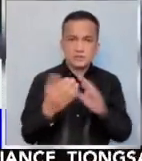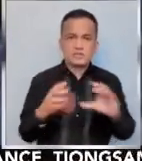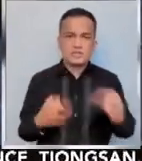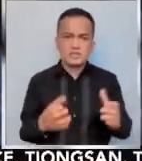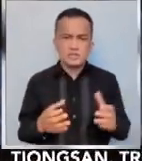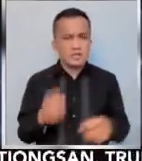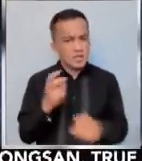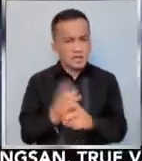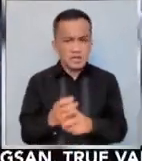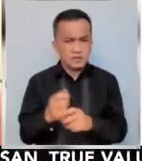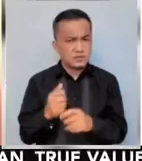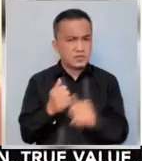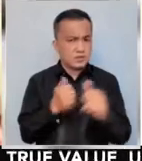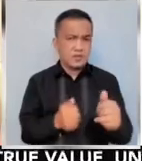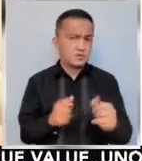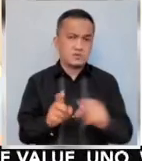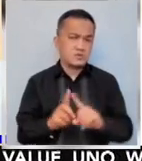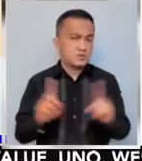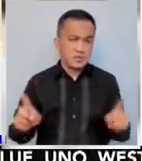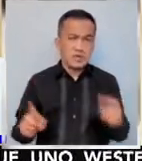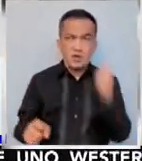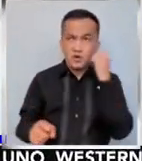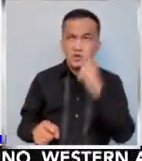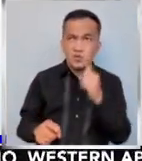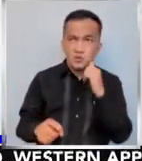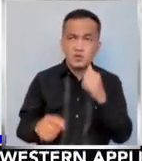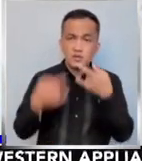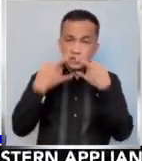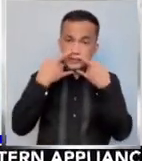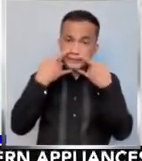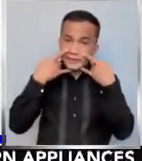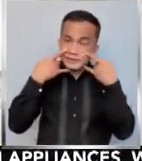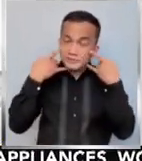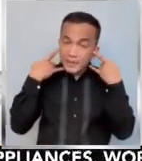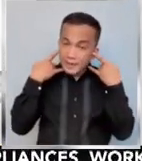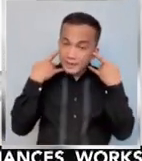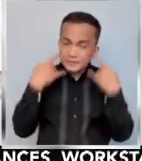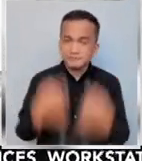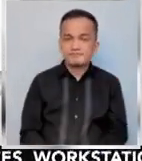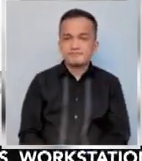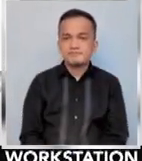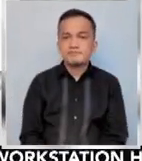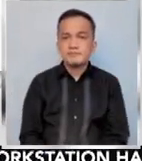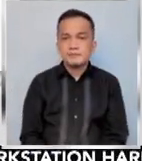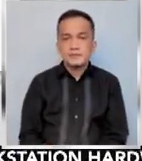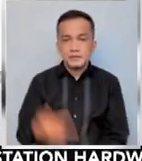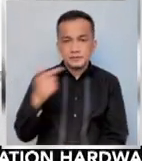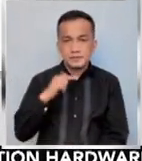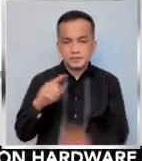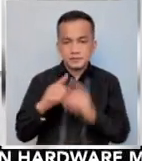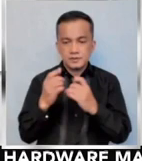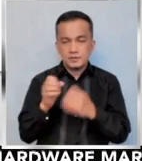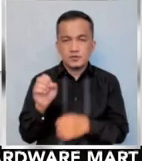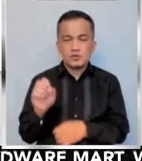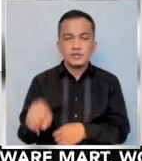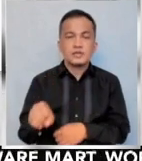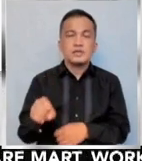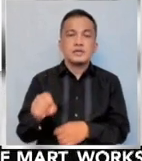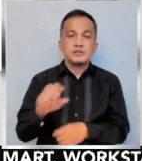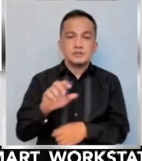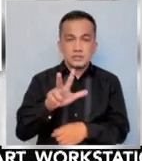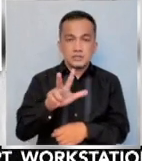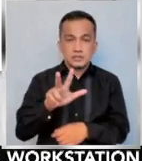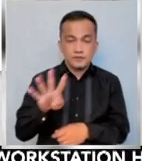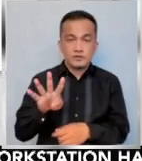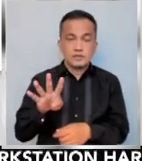social distancing. Palagi silang naka-face mask. Sa ilalim ng Department Order No. 34 ng DepEd, ang mga estudyante